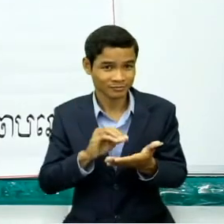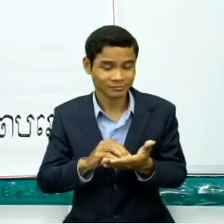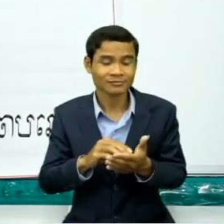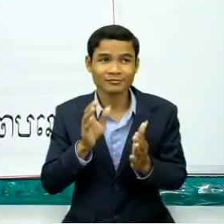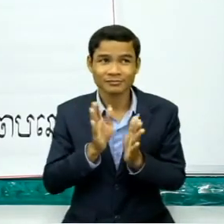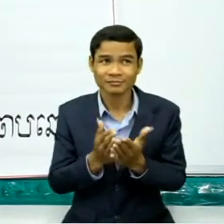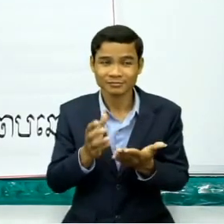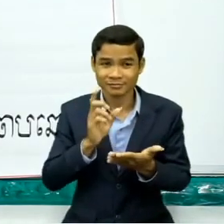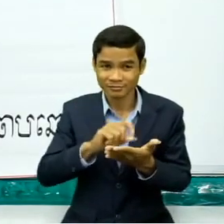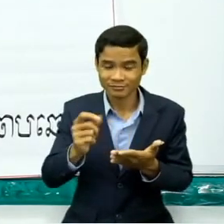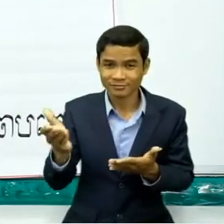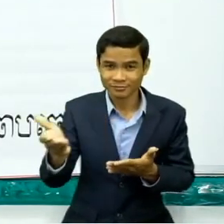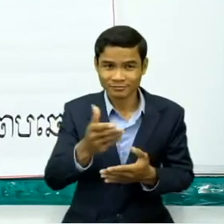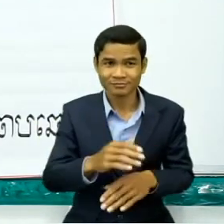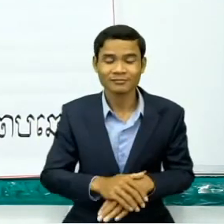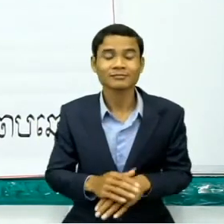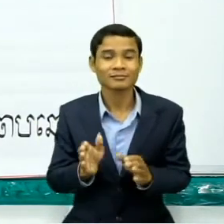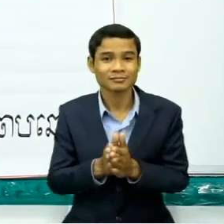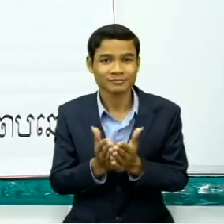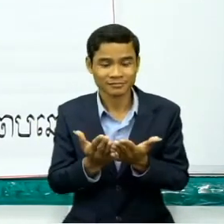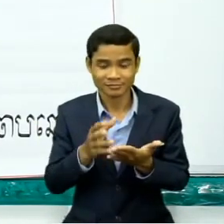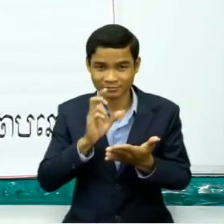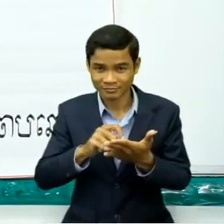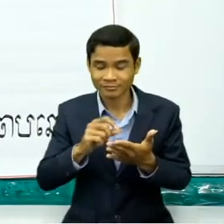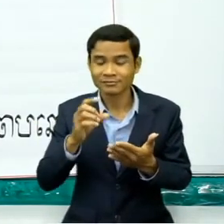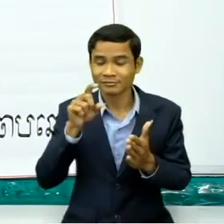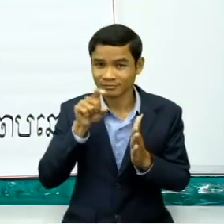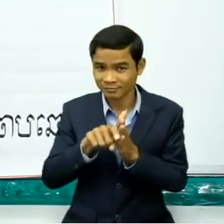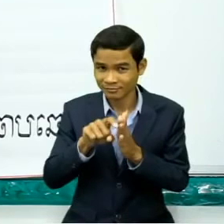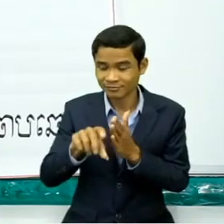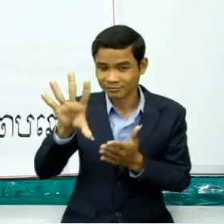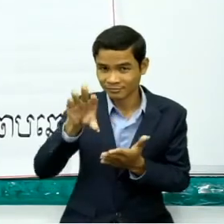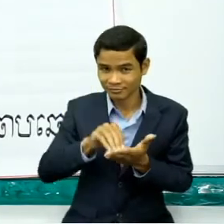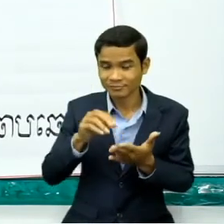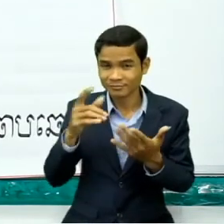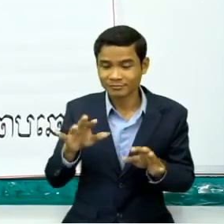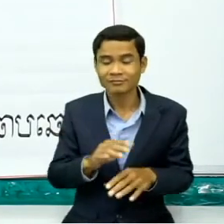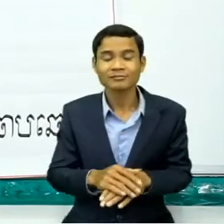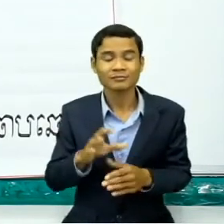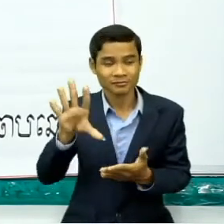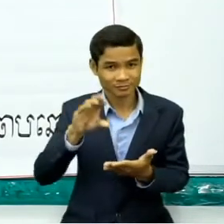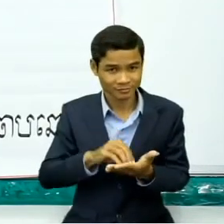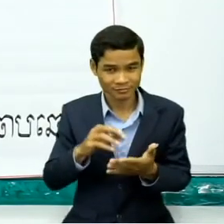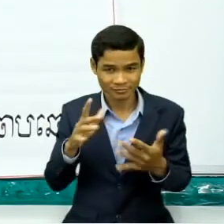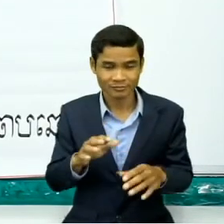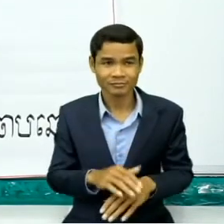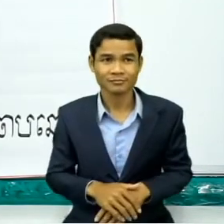bọc con á. Dạy dự phần máu sạch sẽ chung nông chương mê rin chà nạc rưu tục bê chún.